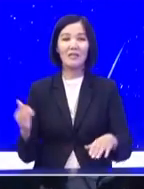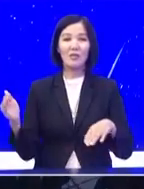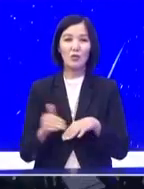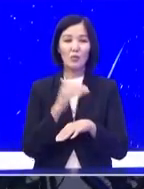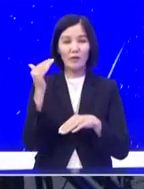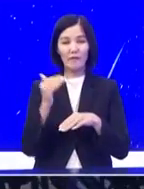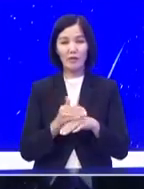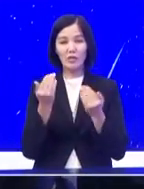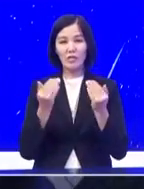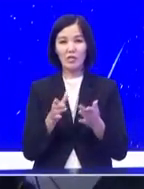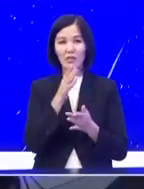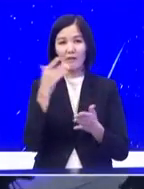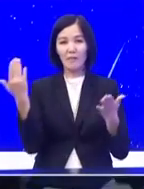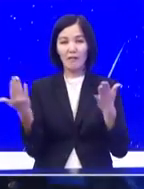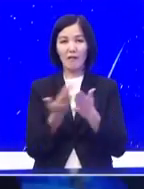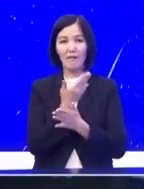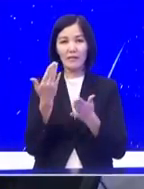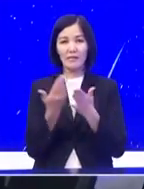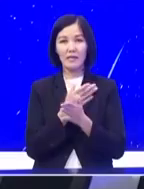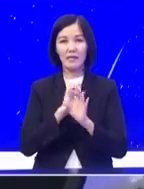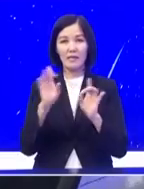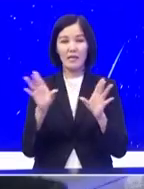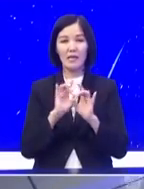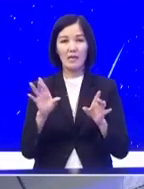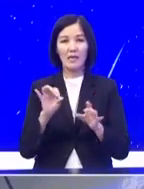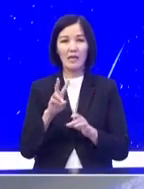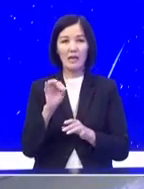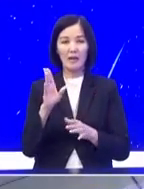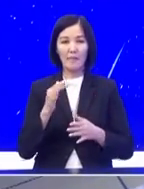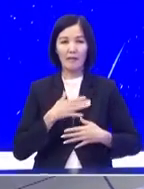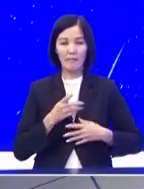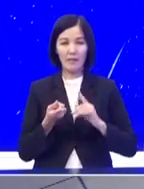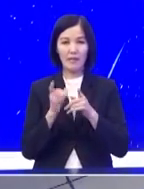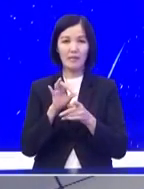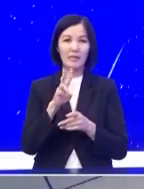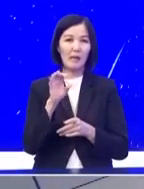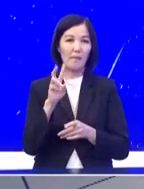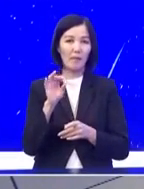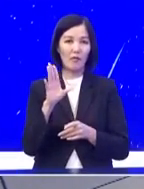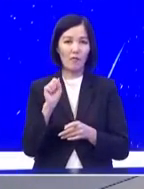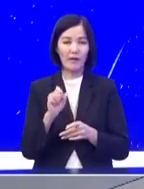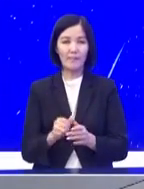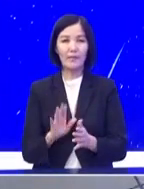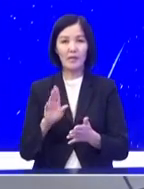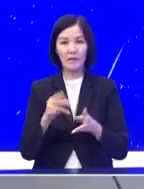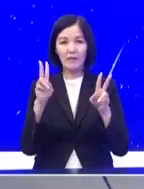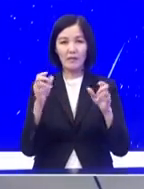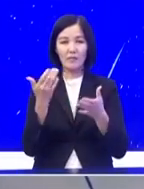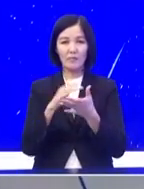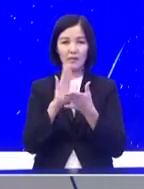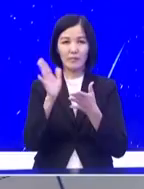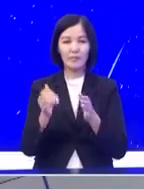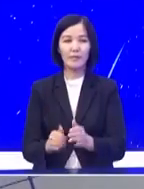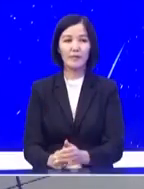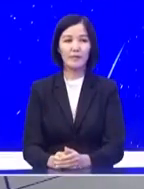Здравствуйте, время новостей на телеканале ЖТСУ. В студии прямого эфира Еламан Раимбеков. Сурдоперевод обеспечивает Айгуль Стамбекова. И в начале выпуска